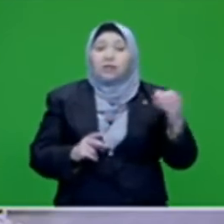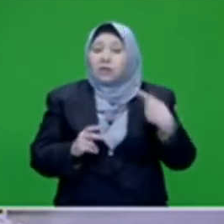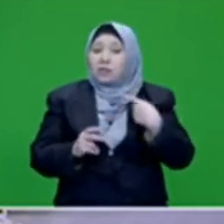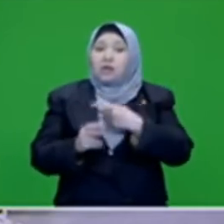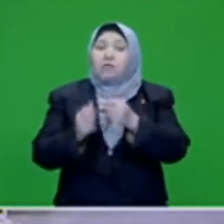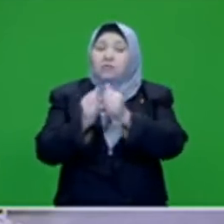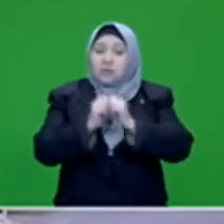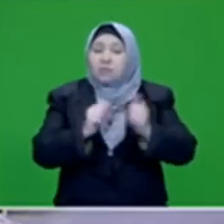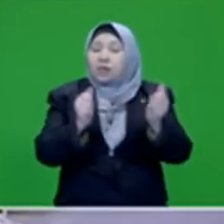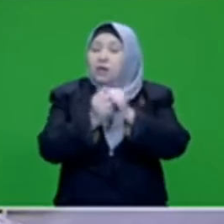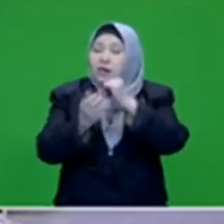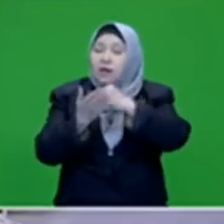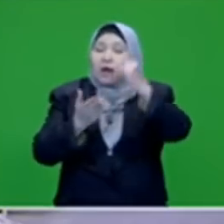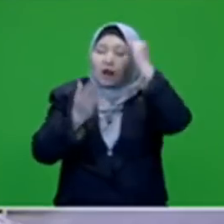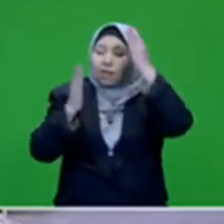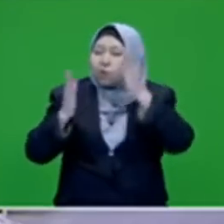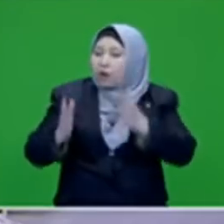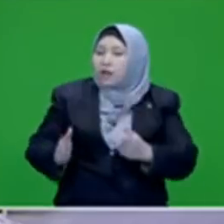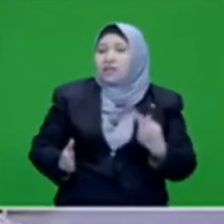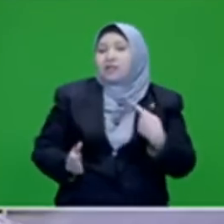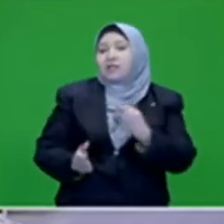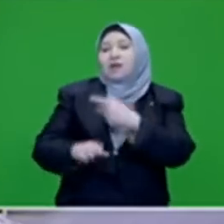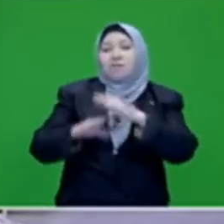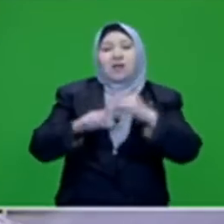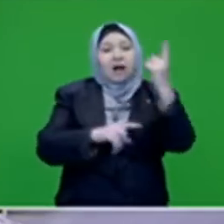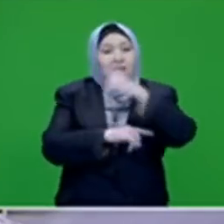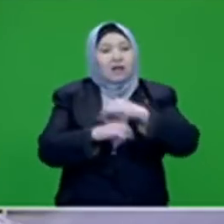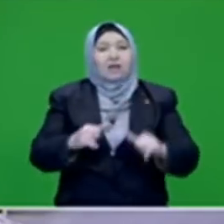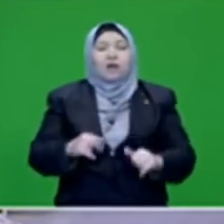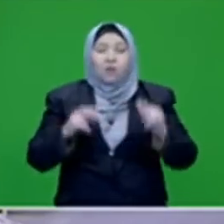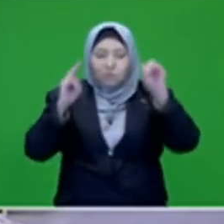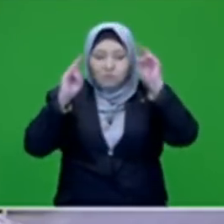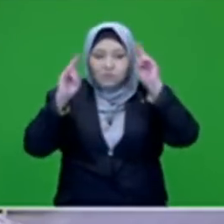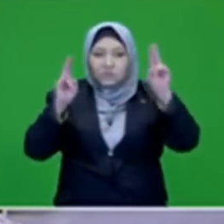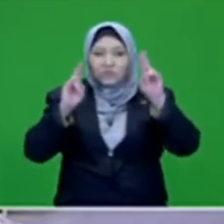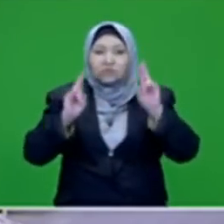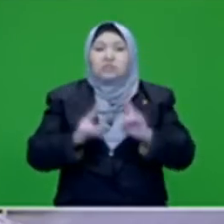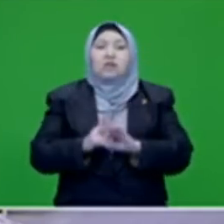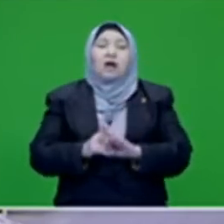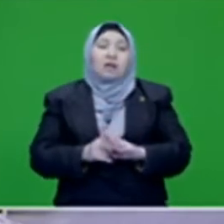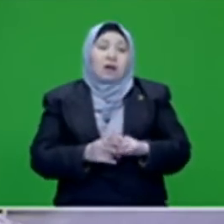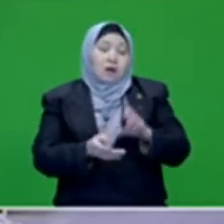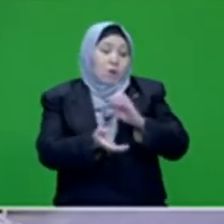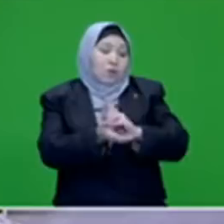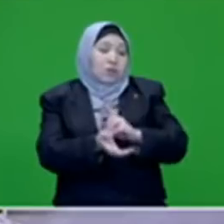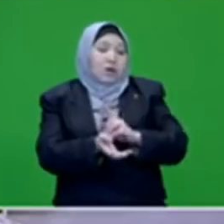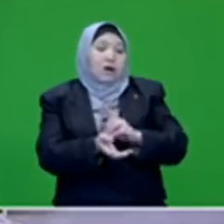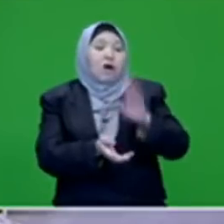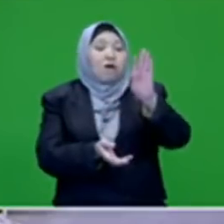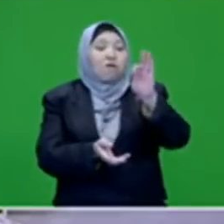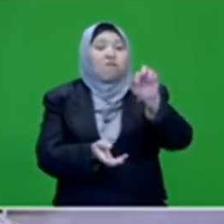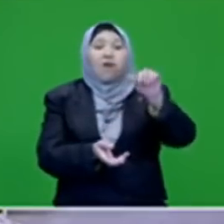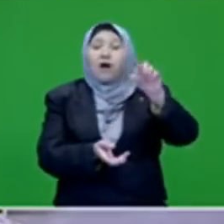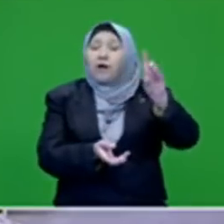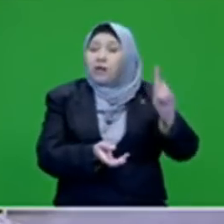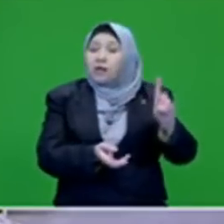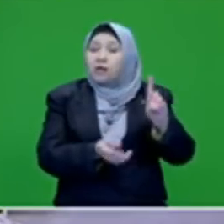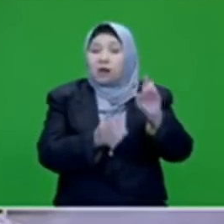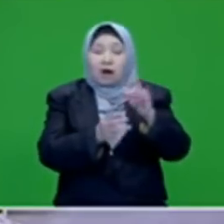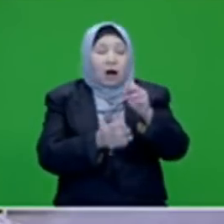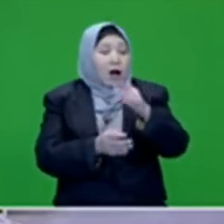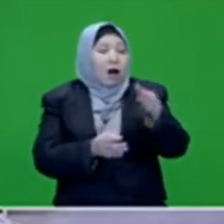dengan ilmuwan kita pada hari ini Al-Fadhil Profesor Madya Dr. Farid Rawi. Kalau Ustaz